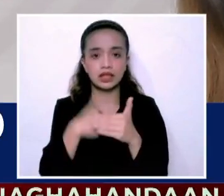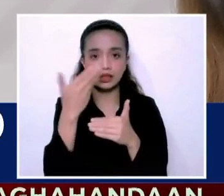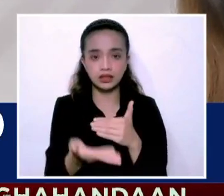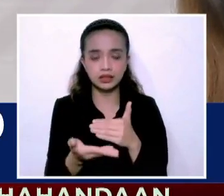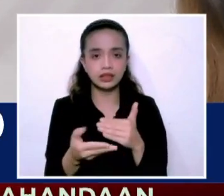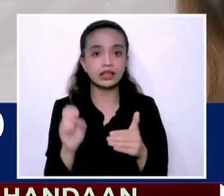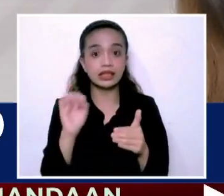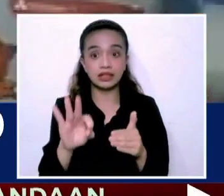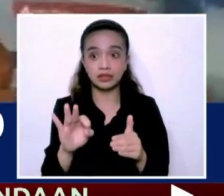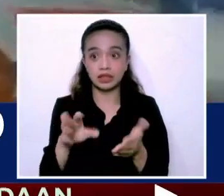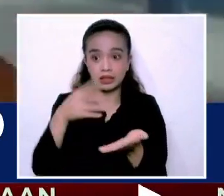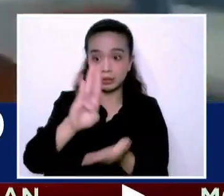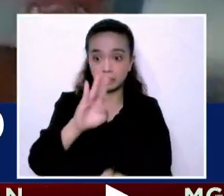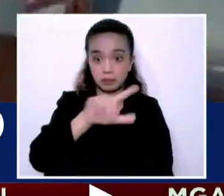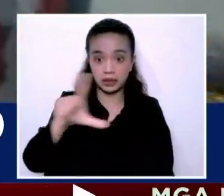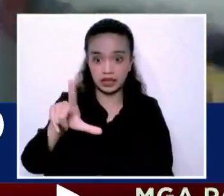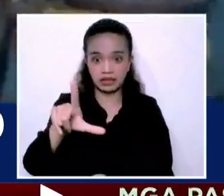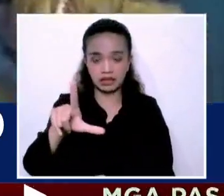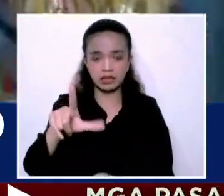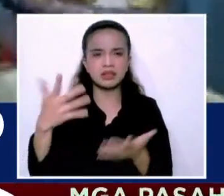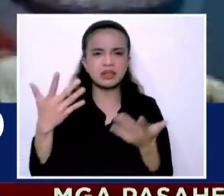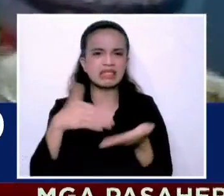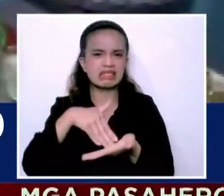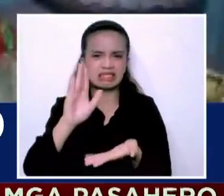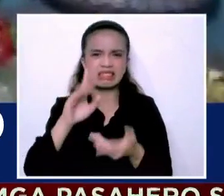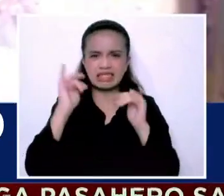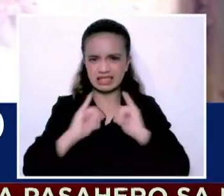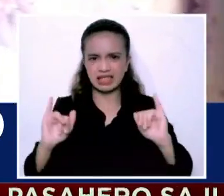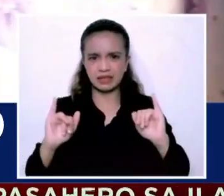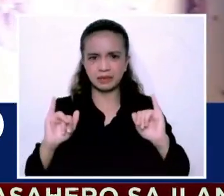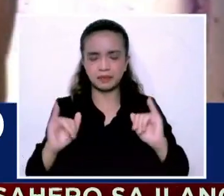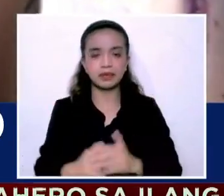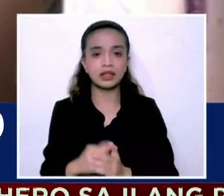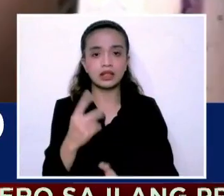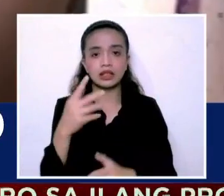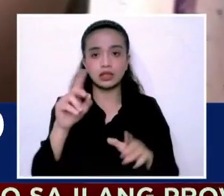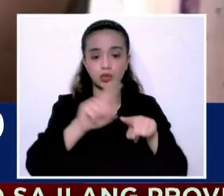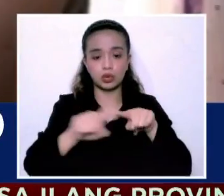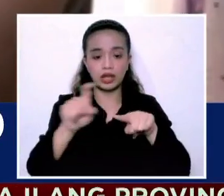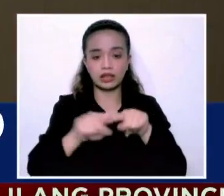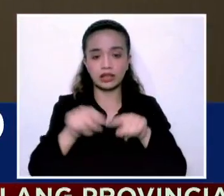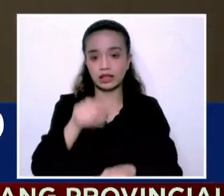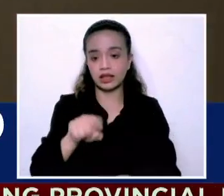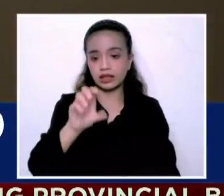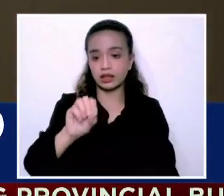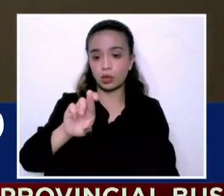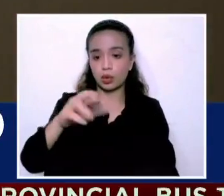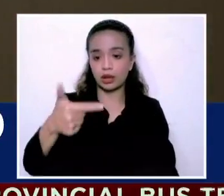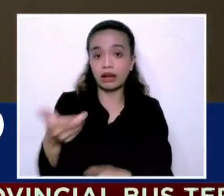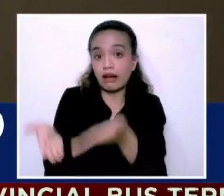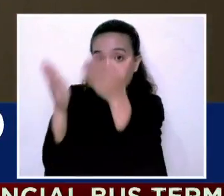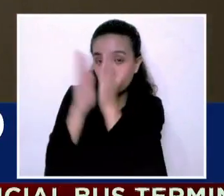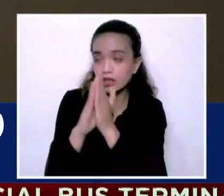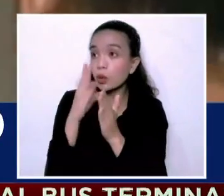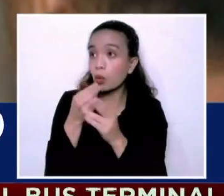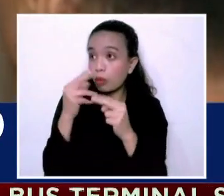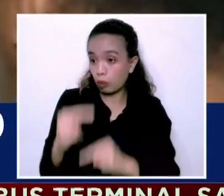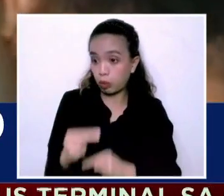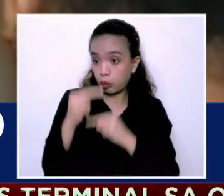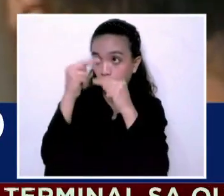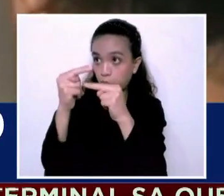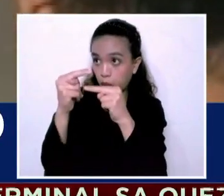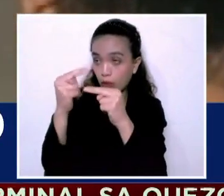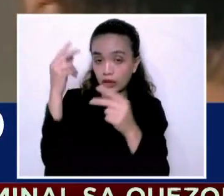bill, mataas pa rin. Hirit ng kuryente.org sa mga tumatakbo ngayong halalan, aksyonan ang supply